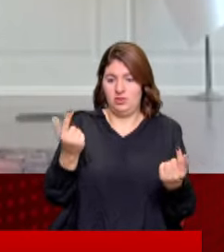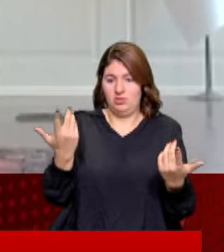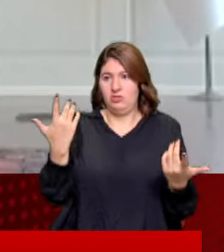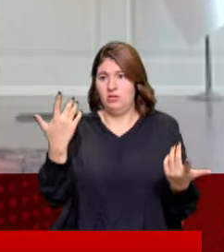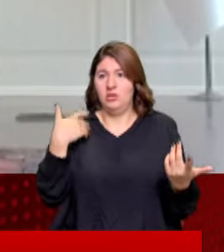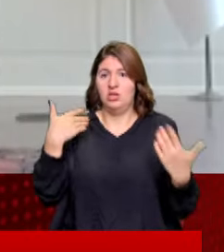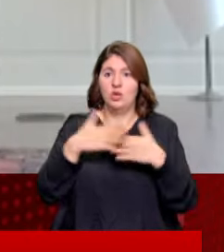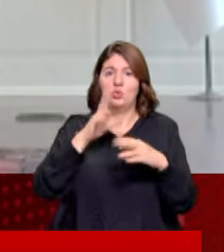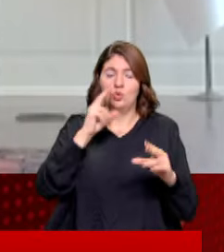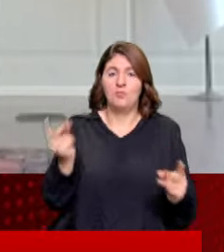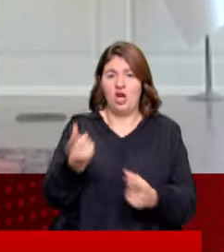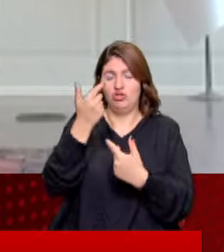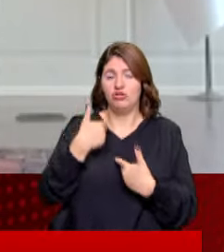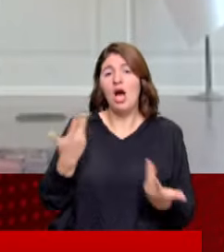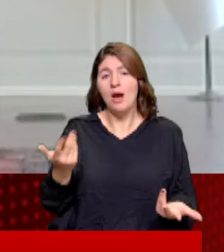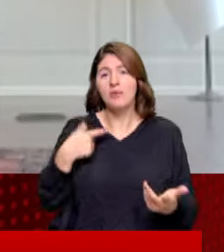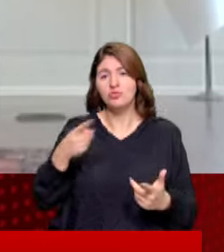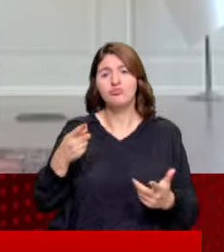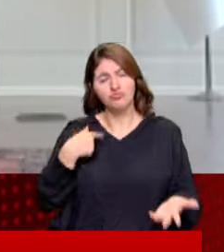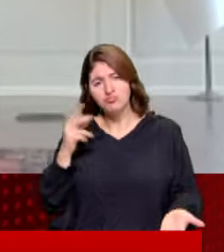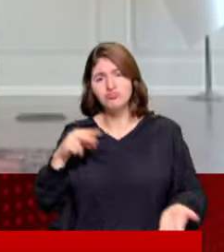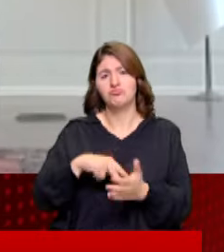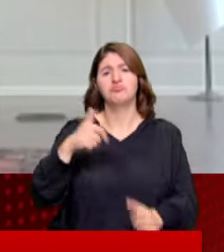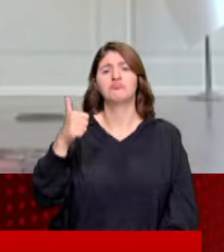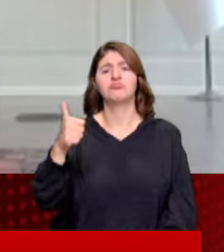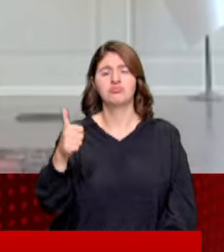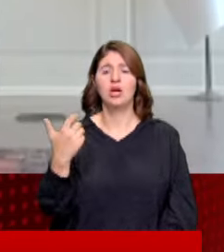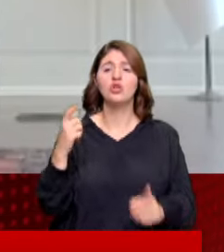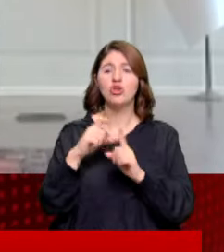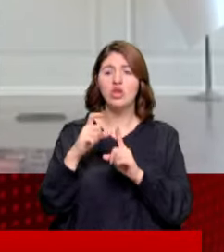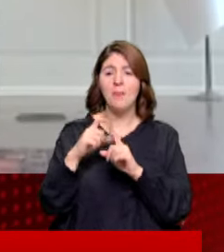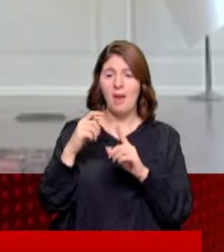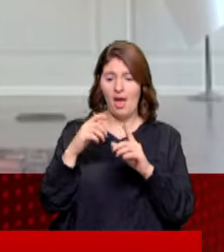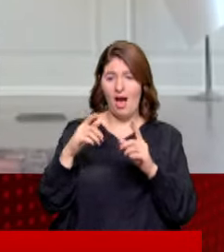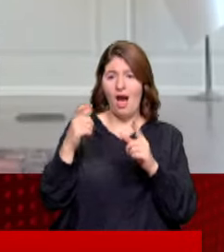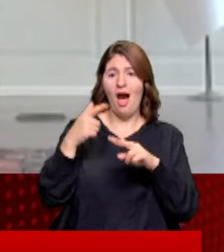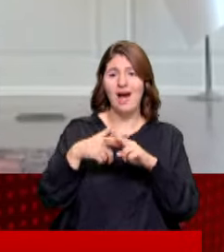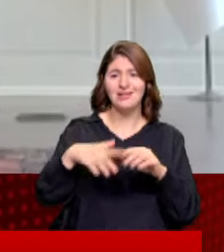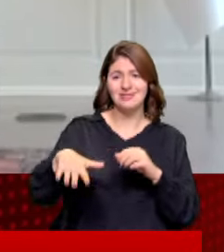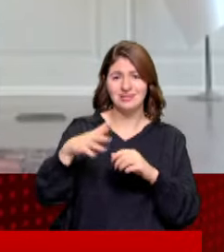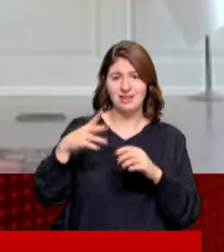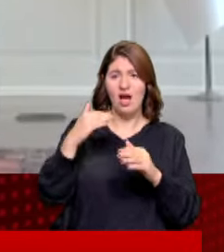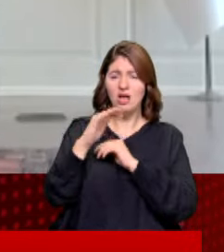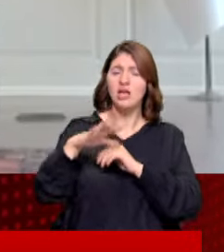gece uykularımız kaçıyor ama biz bunun üstesinden geleceğiz. Döşemealtı halkına verdiğimiz sözlerin hepsini